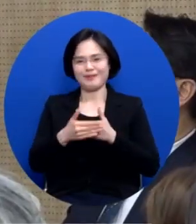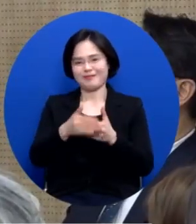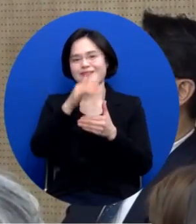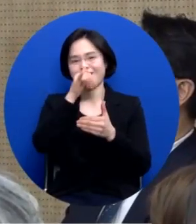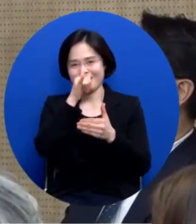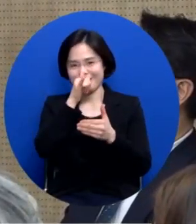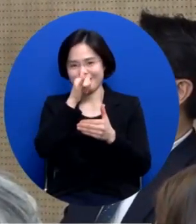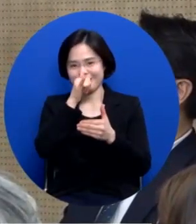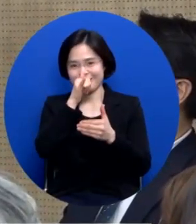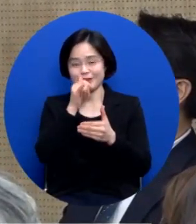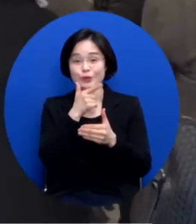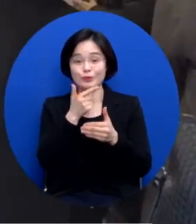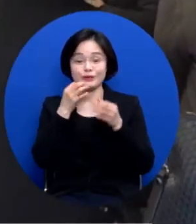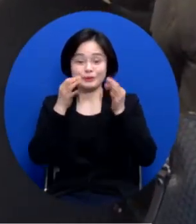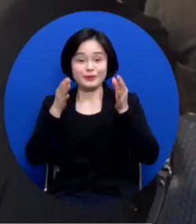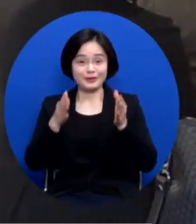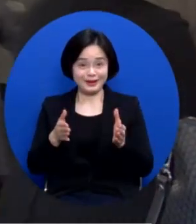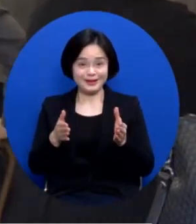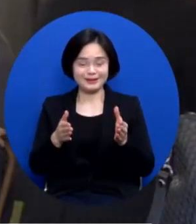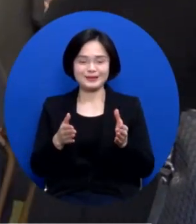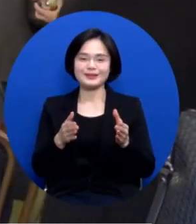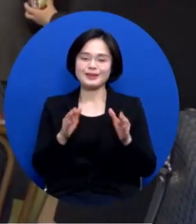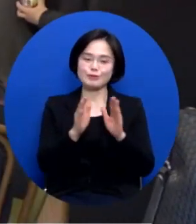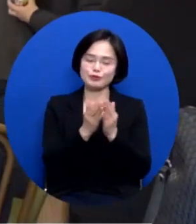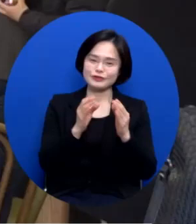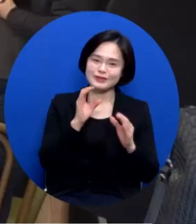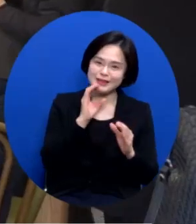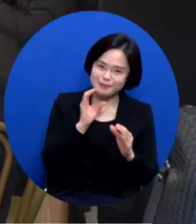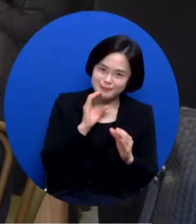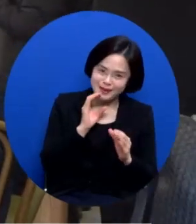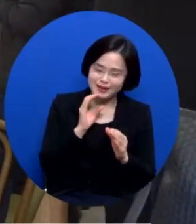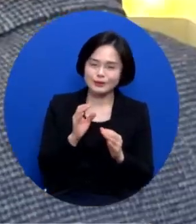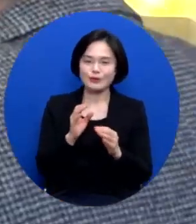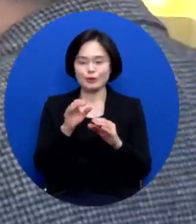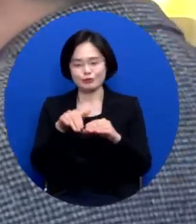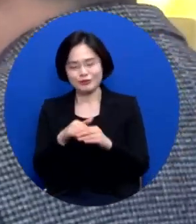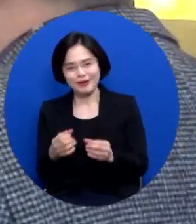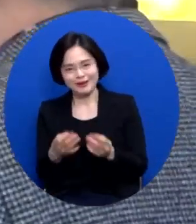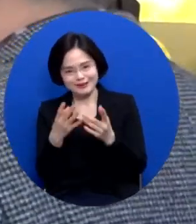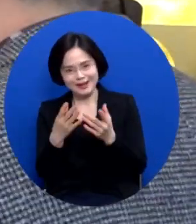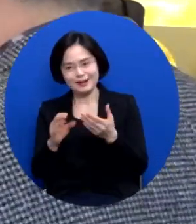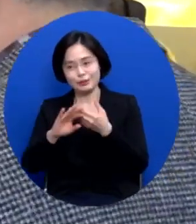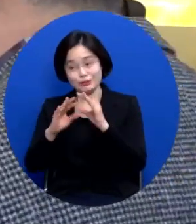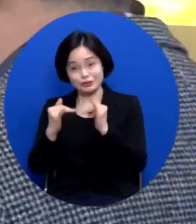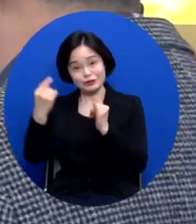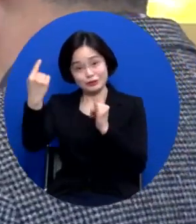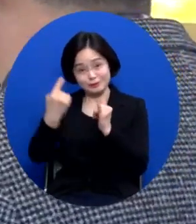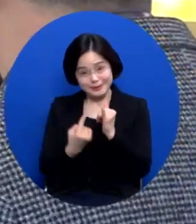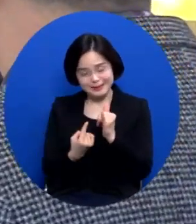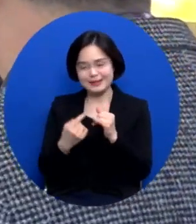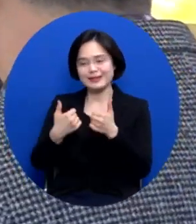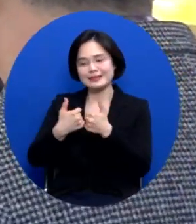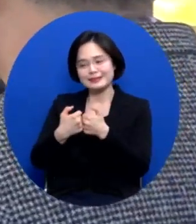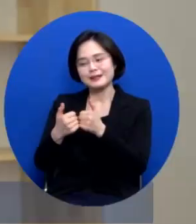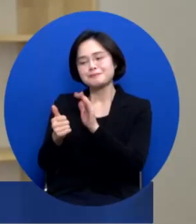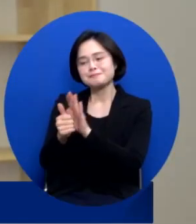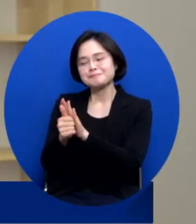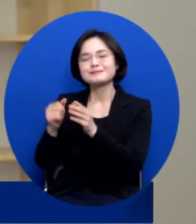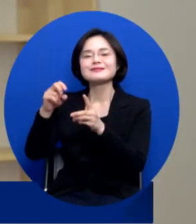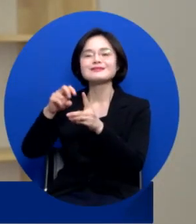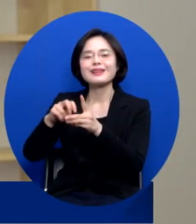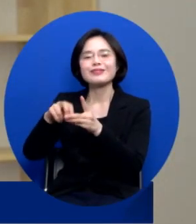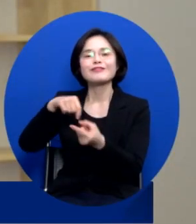주중에는 북카페와 다양한 문화 행사, 언어 교실과 이주민 상담 센터도 열립니다. 선교가